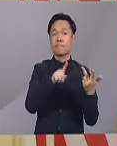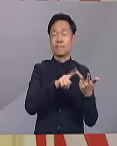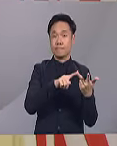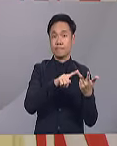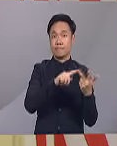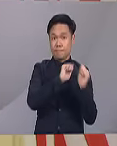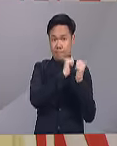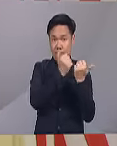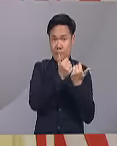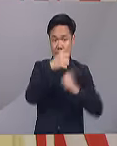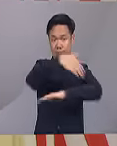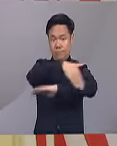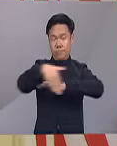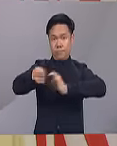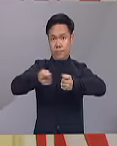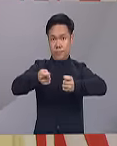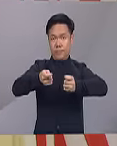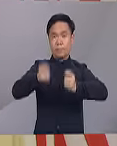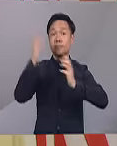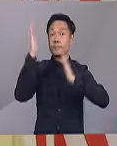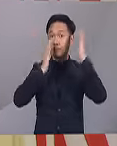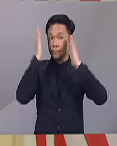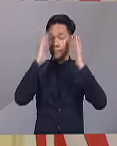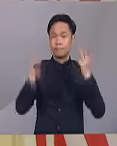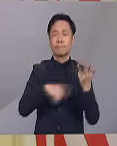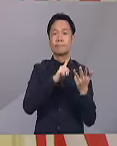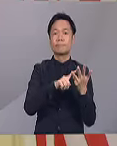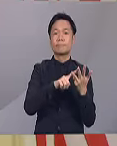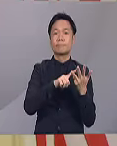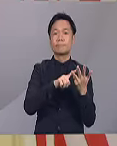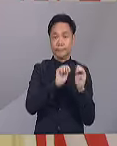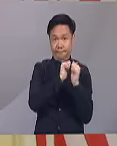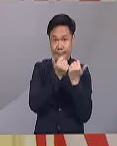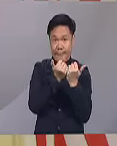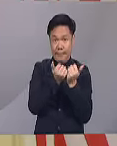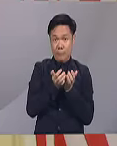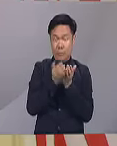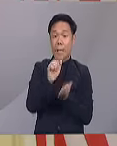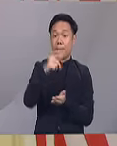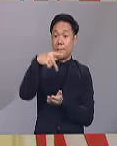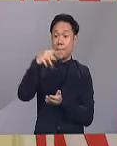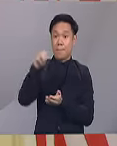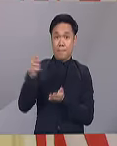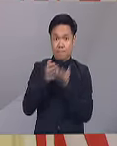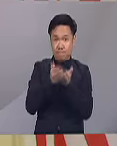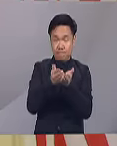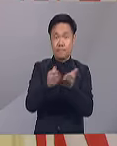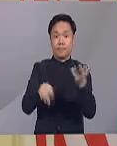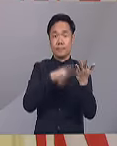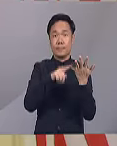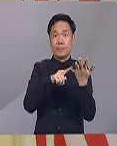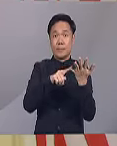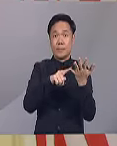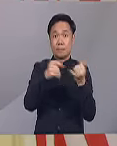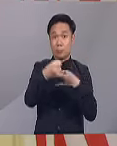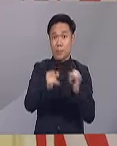Agensi Kawalan Sempadan Malaysia, Agensi Penguatkuasa Maritim Malaysia, APMM dan Jabatan